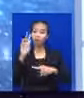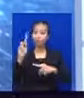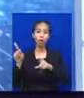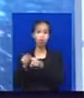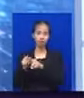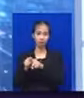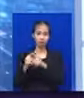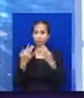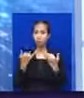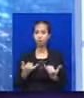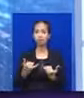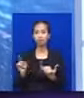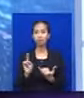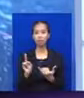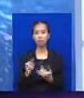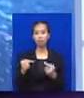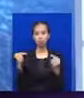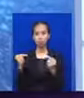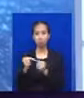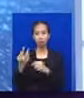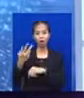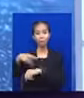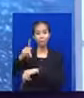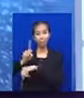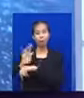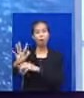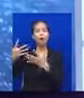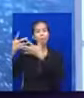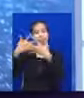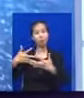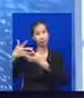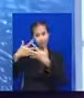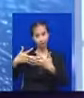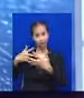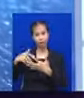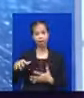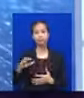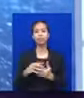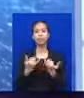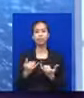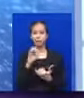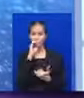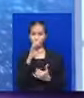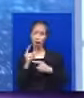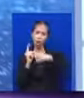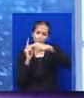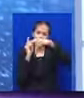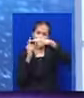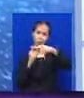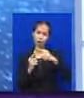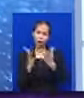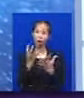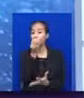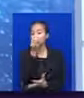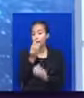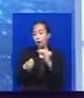ค่ะตอบรับถ้อยแถลงของนางเจเน็ตเยเลนประธานธนาคารกลางสหรัฐหรือว่าเฟดนะคะที่ระบุว่ายังไม่รีบปรับขึ้นอัตราดอกเบี้ย